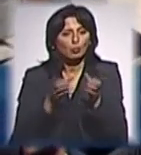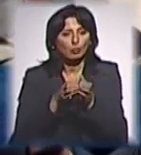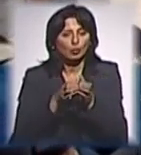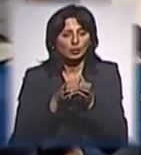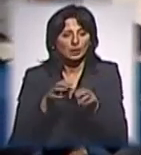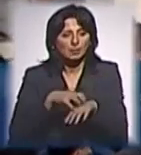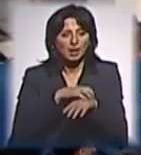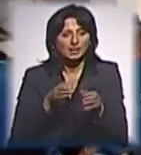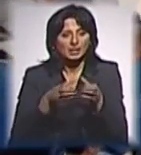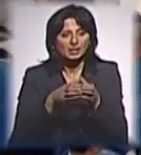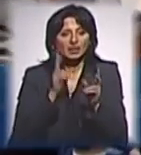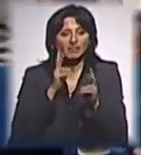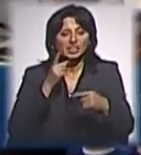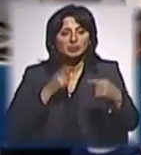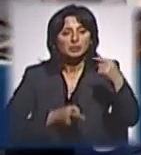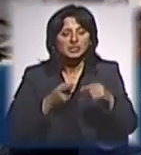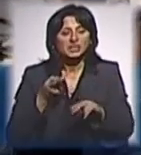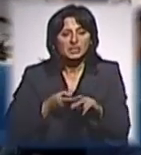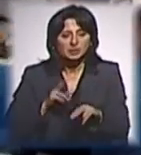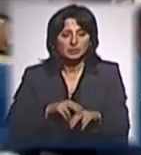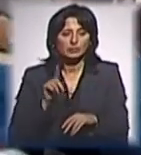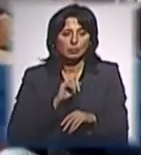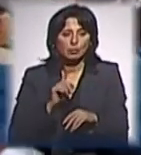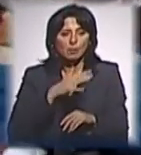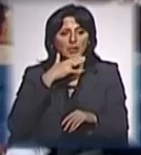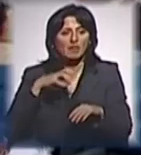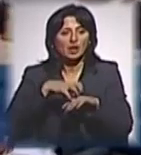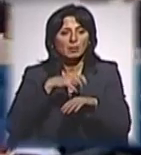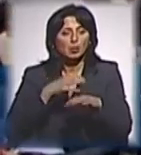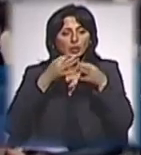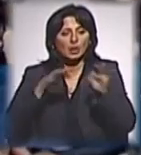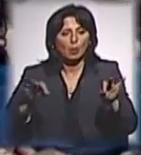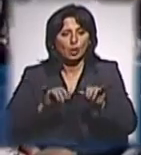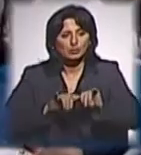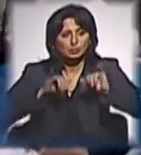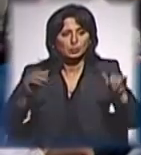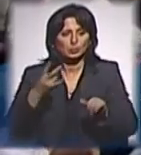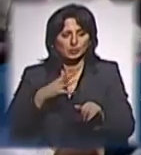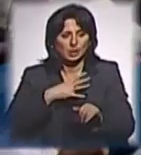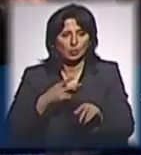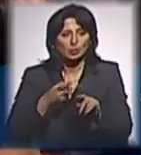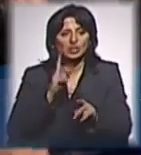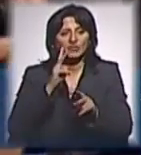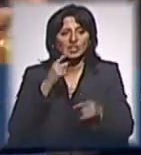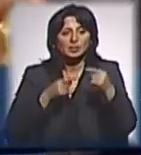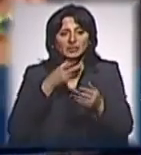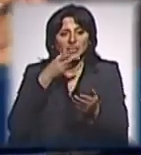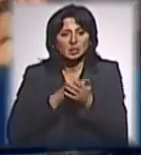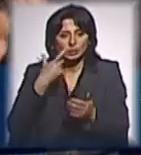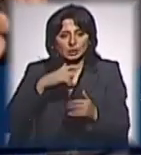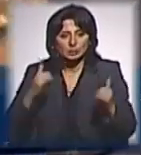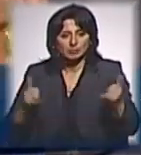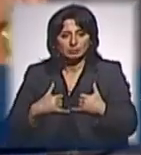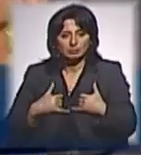ანუ პარტიათა გაერთიანება, ვინ იბრძვის იმისათვის, რომ მრავალპარტიული დემოკრატია შეიქმნას ქვეყანაში და ვინ იბრძვის საკუთარი